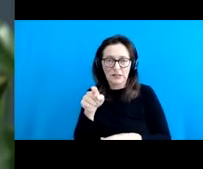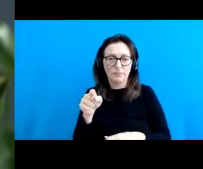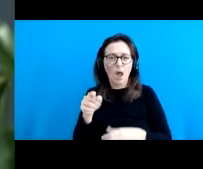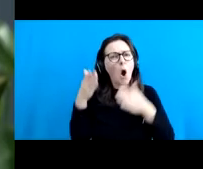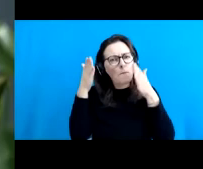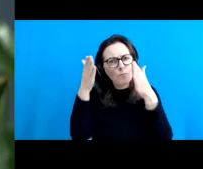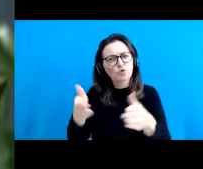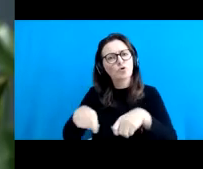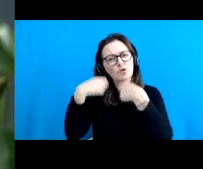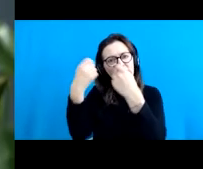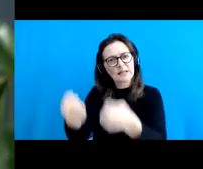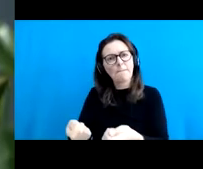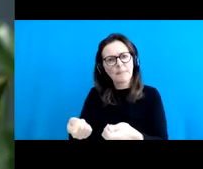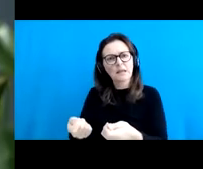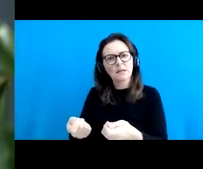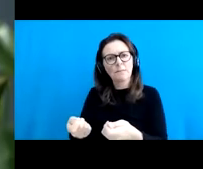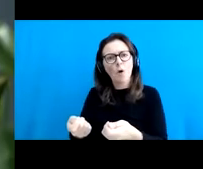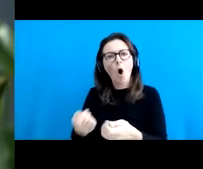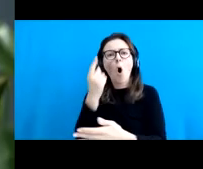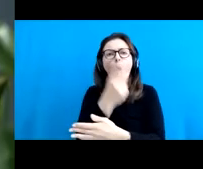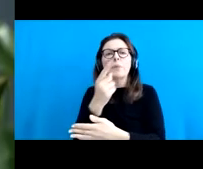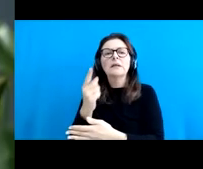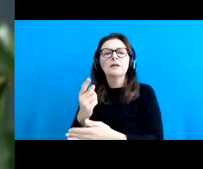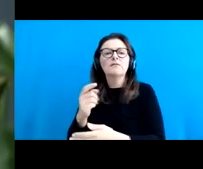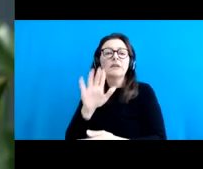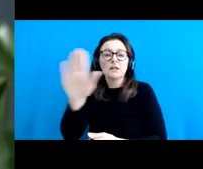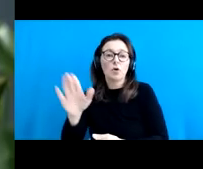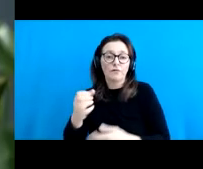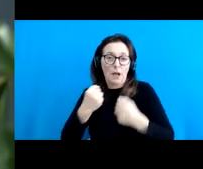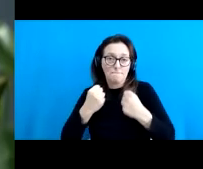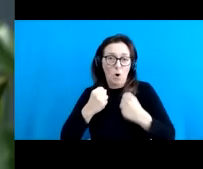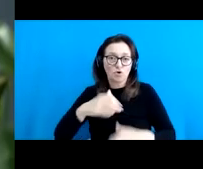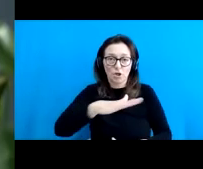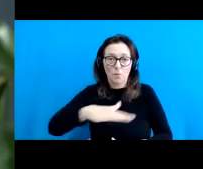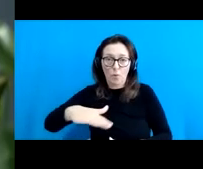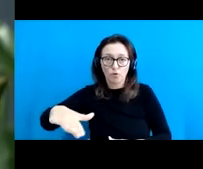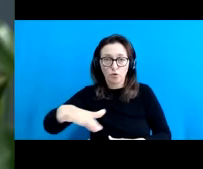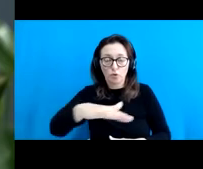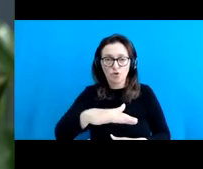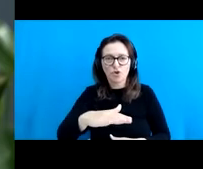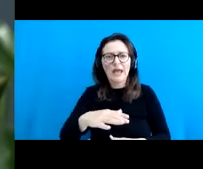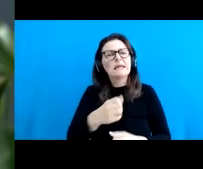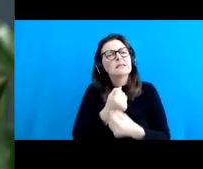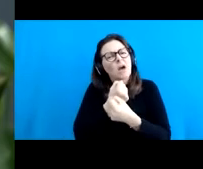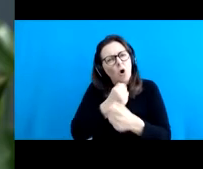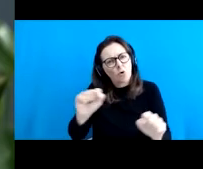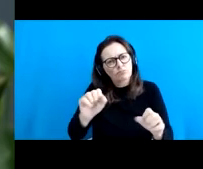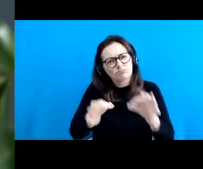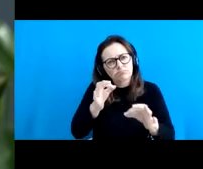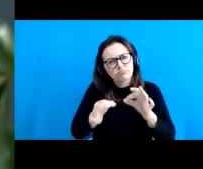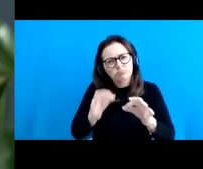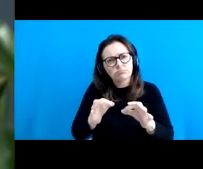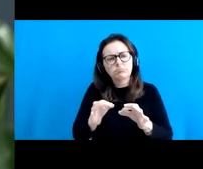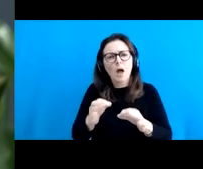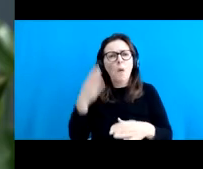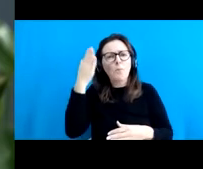pozornost pri tem namenjamo opredelitvi njihovih močnih področij, pri čemer se poskušamo osvoboditi okov pojmovanja avtističnih motenj